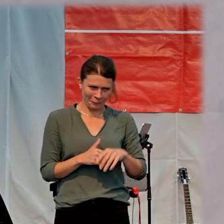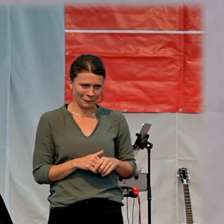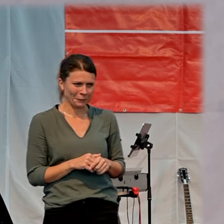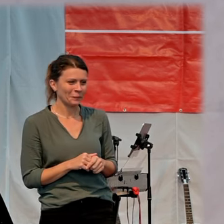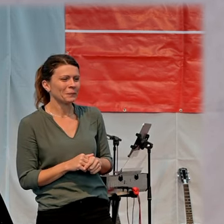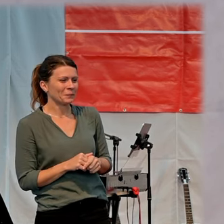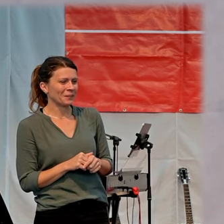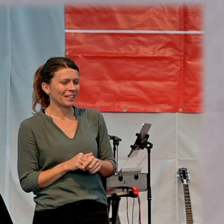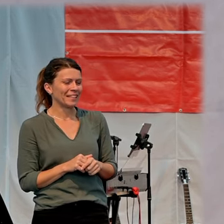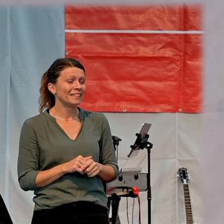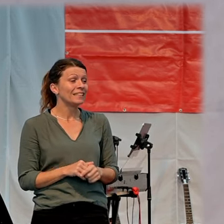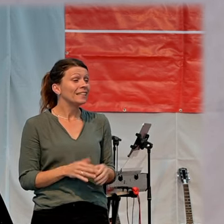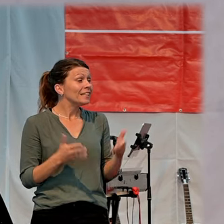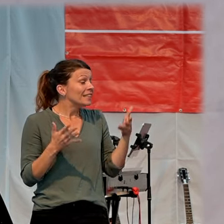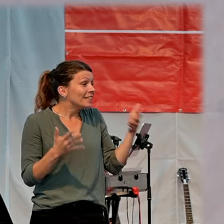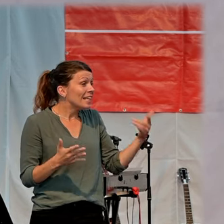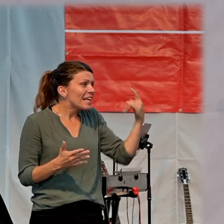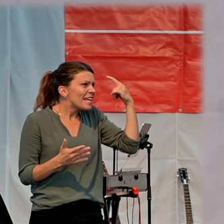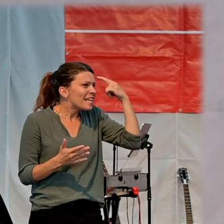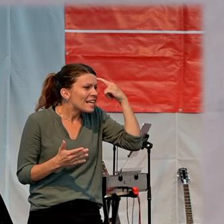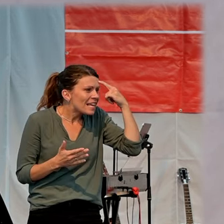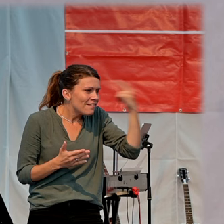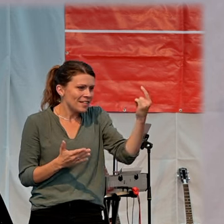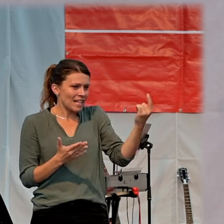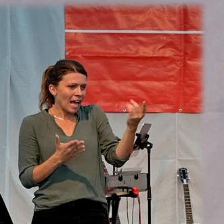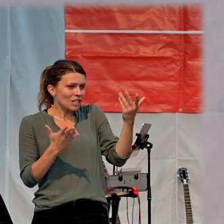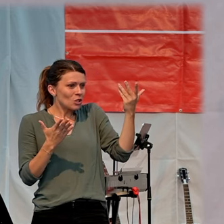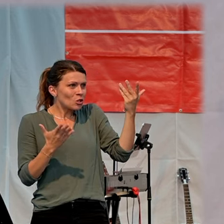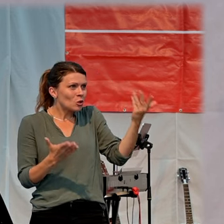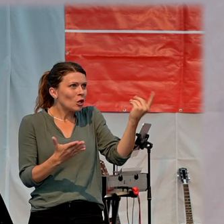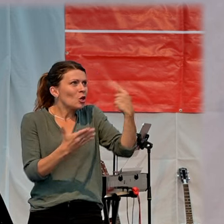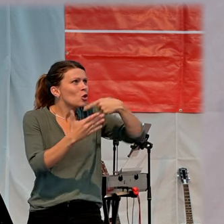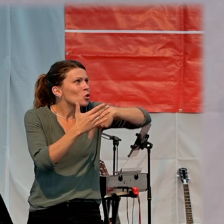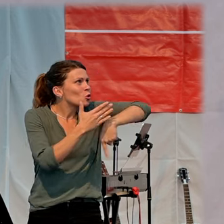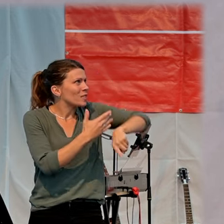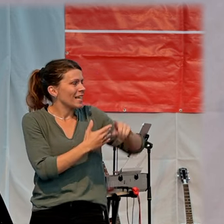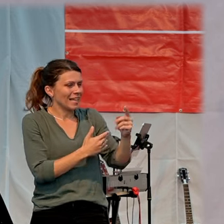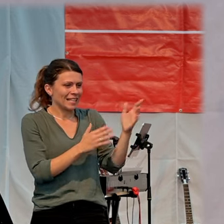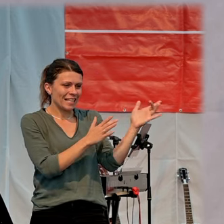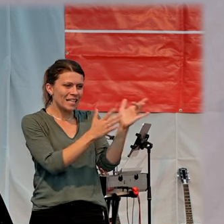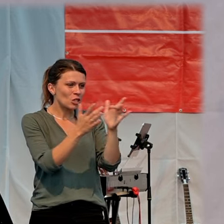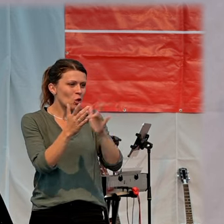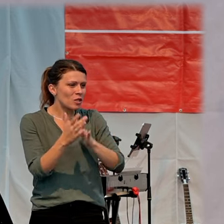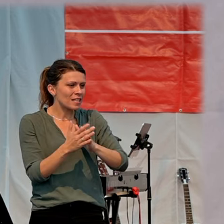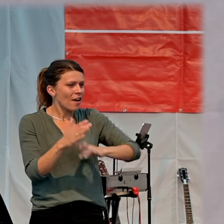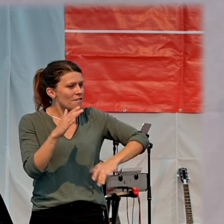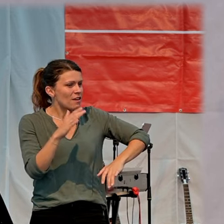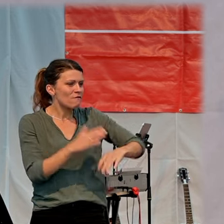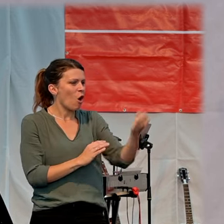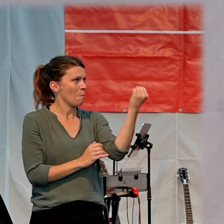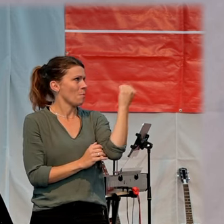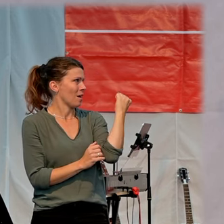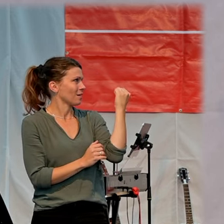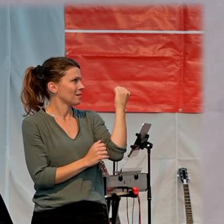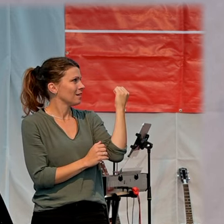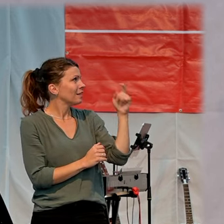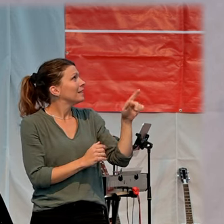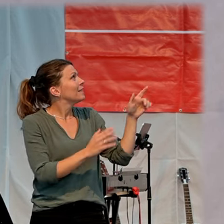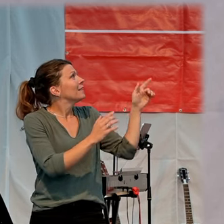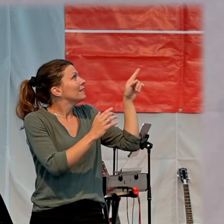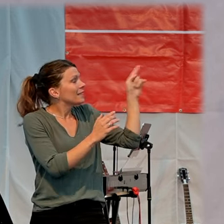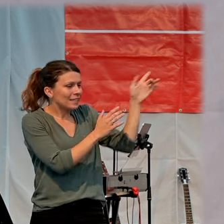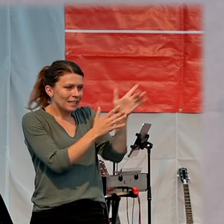Diese Gewissheit zeigt sich in der Bevollmächtigung. Gott steht zu diesem Namen, zu dem Namen